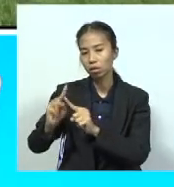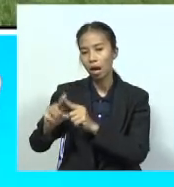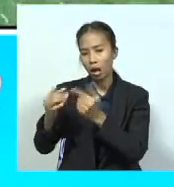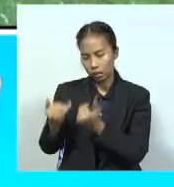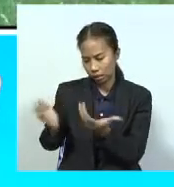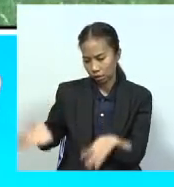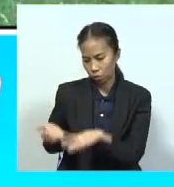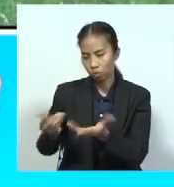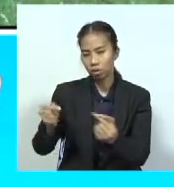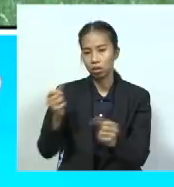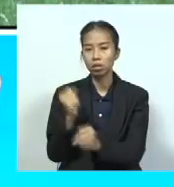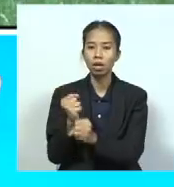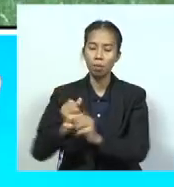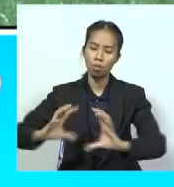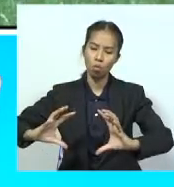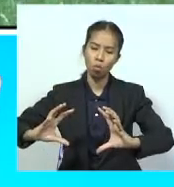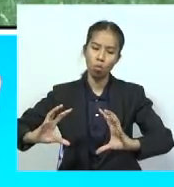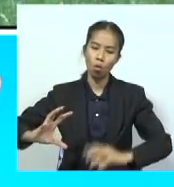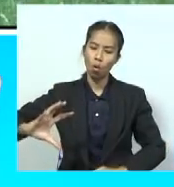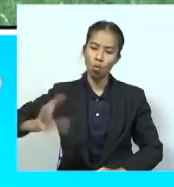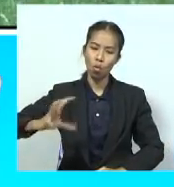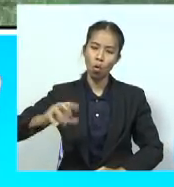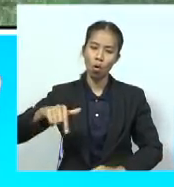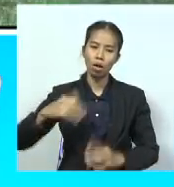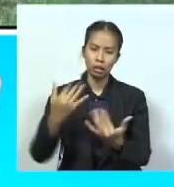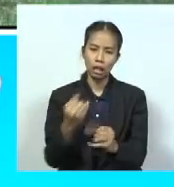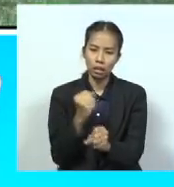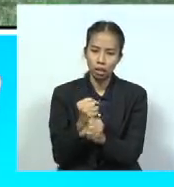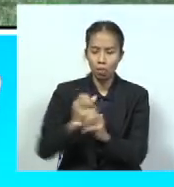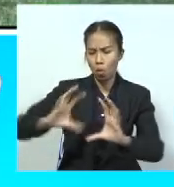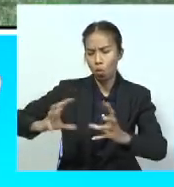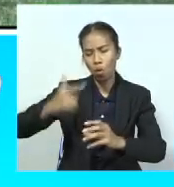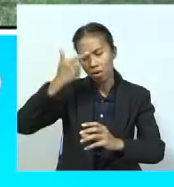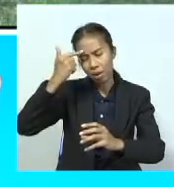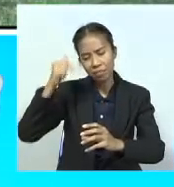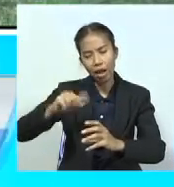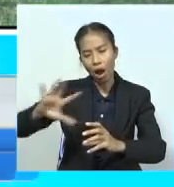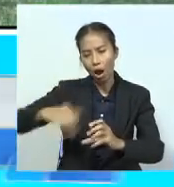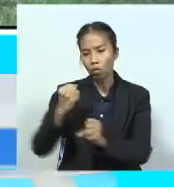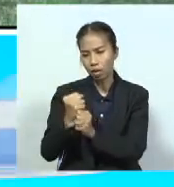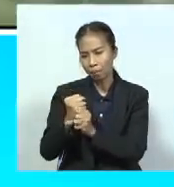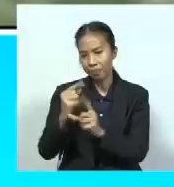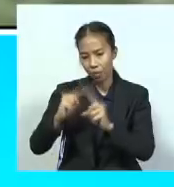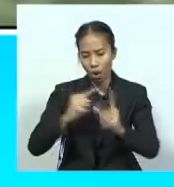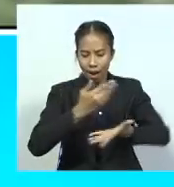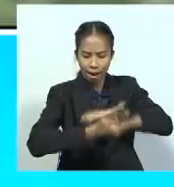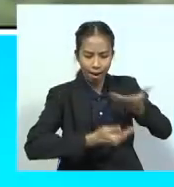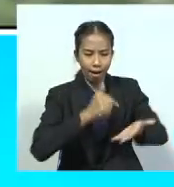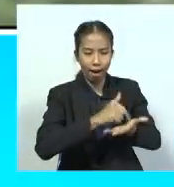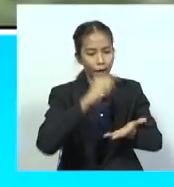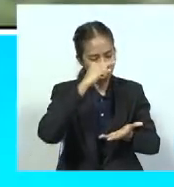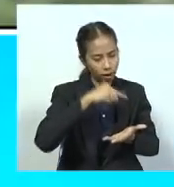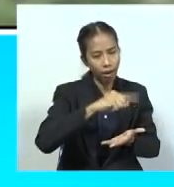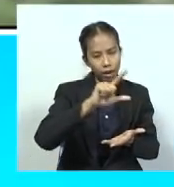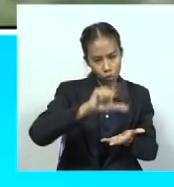รมล้อรถยนต์เนี่ยทำล้อรถยนต์ขายให้คนไทยได้ราคาถูกๆจะเห็นได้ว่าราคายางตกลงแต่ล้อรถยนต์ยังไม่ตก